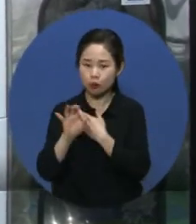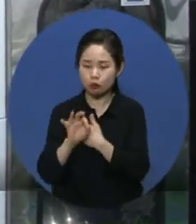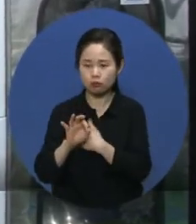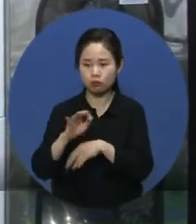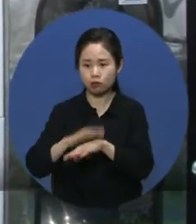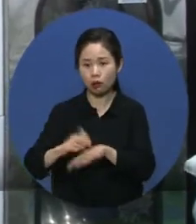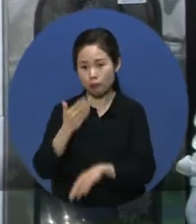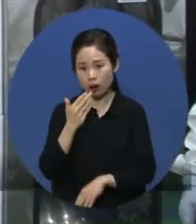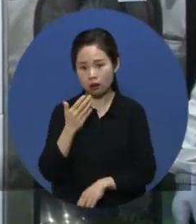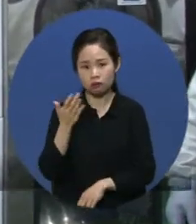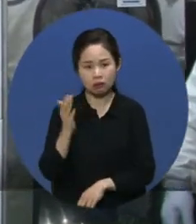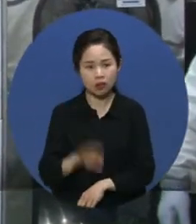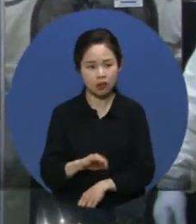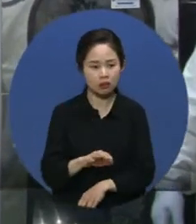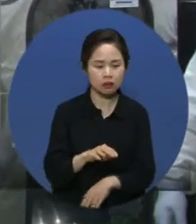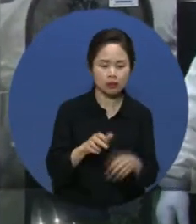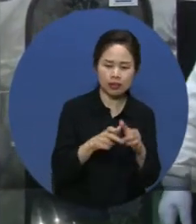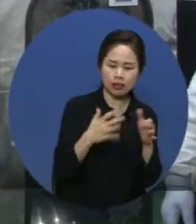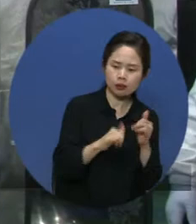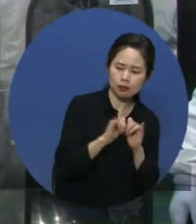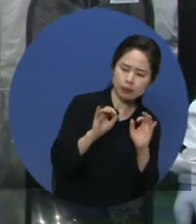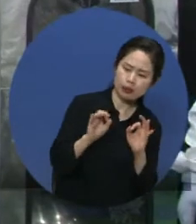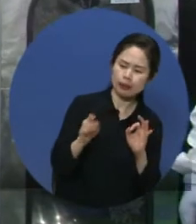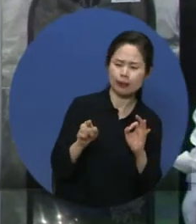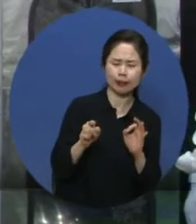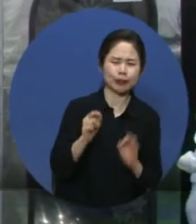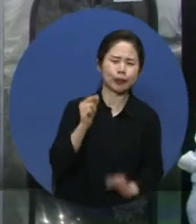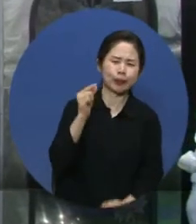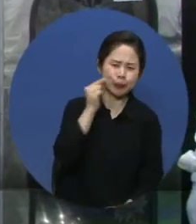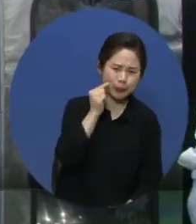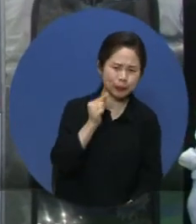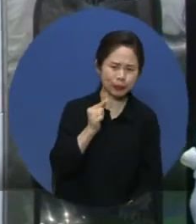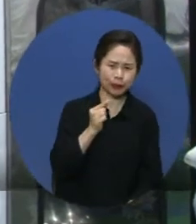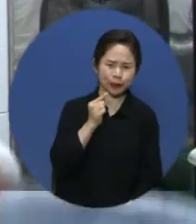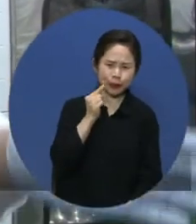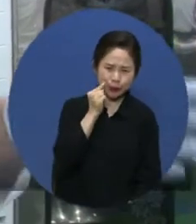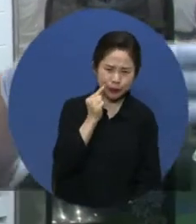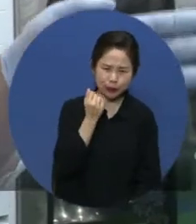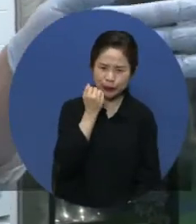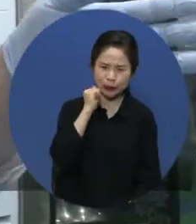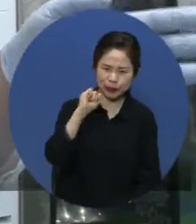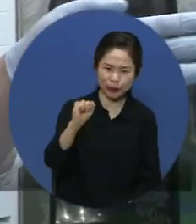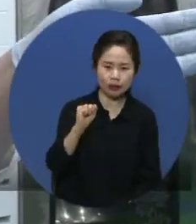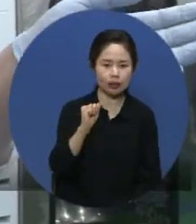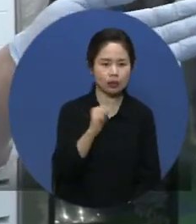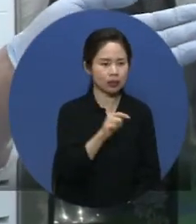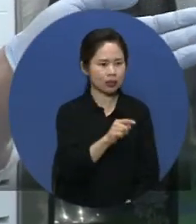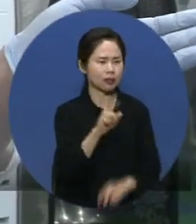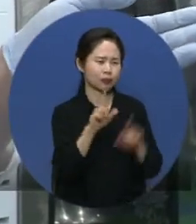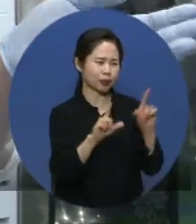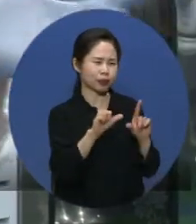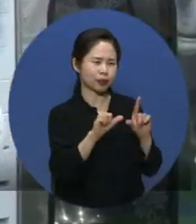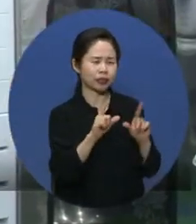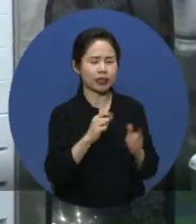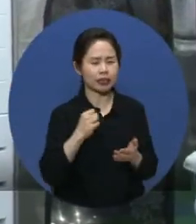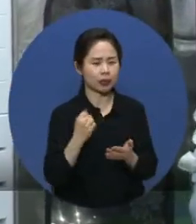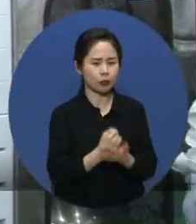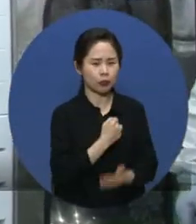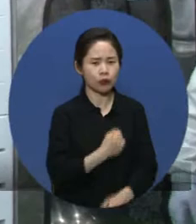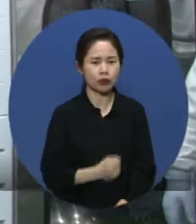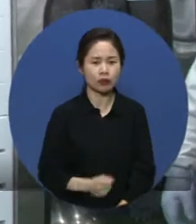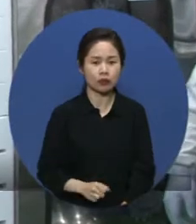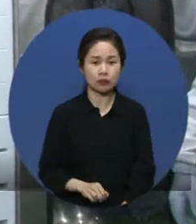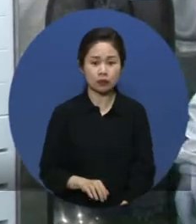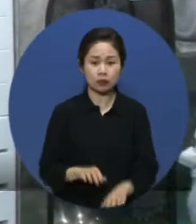보고 판단한 게 되게 안타까운 게 되게 많았어요. 왜냐면 여기 이 친구들 다 하나하나가 자기